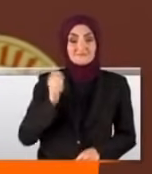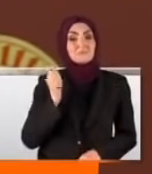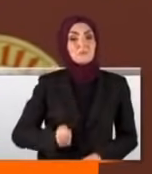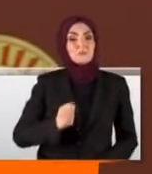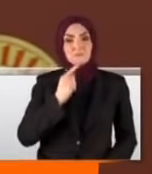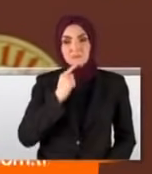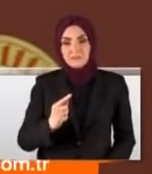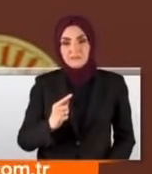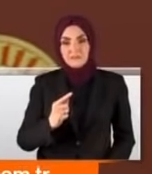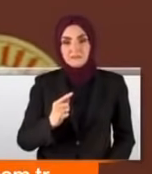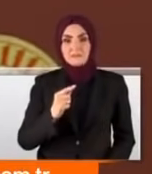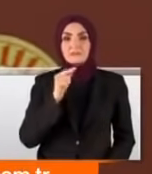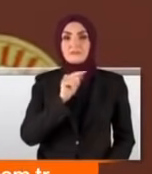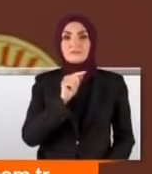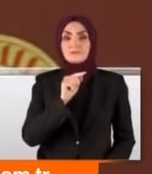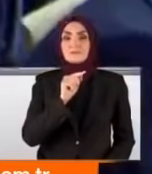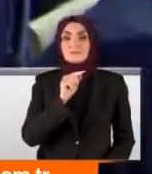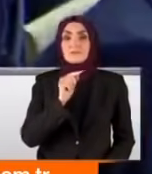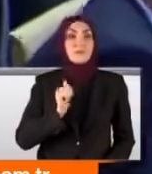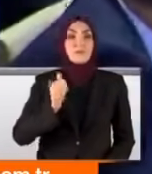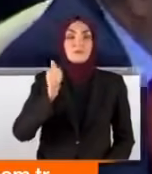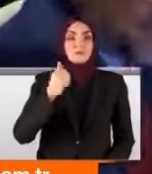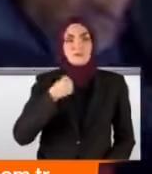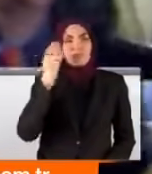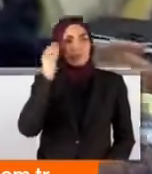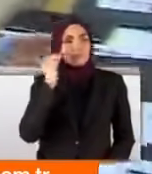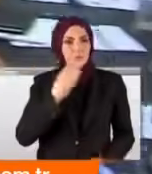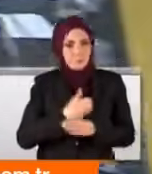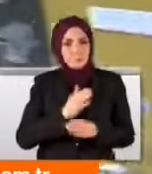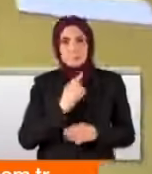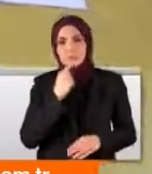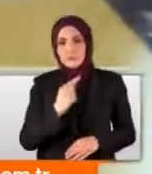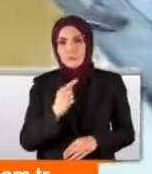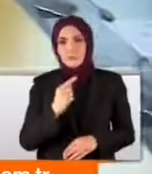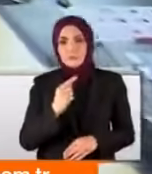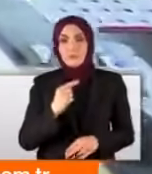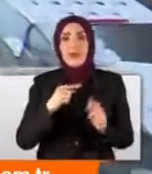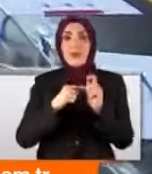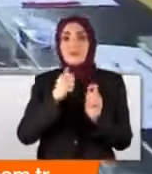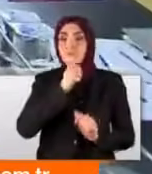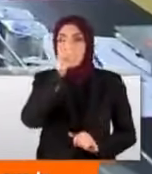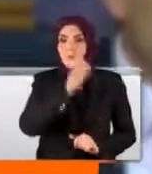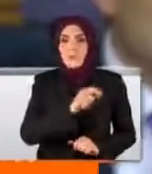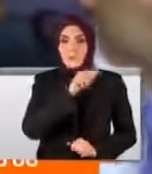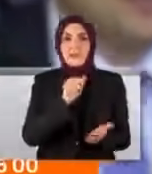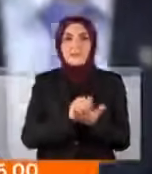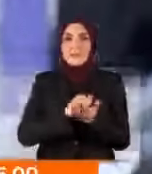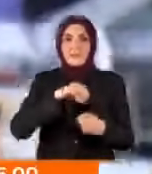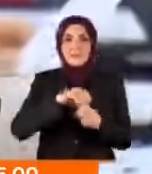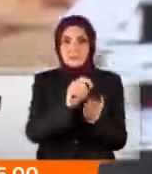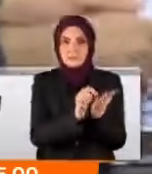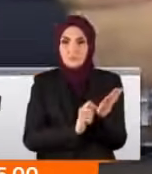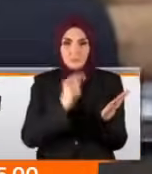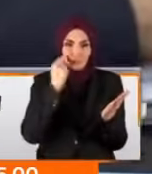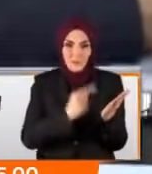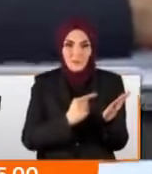olup olmadıklarını yarın öbür gün anlarız. Kürkçü, PKK'ya yakın bir gazetede yazdığı köşe yazısında muhalefetin HDP'siz